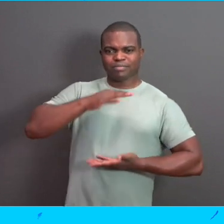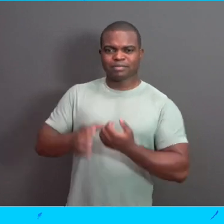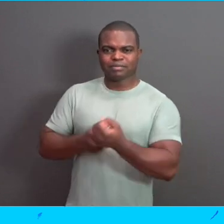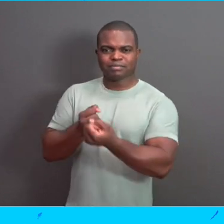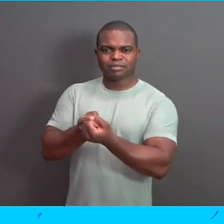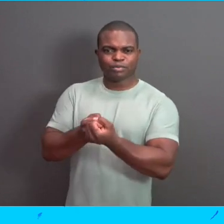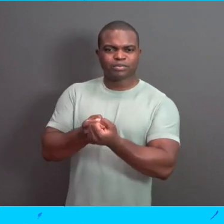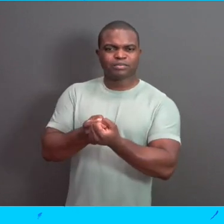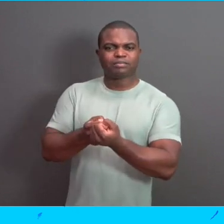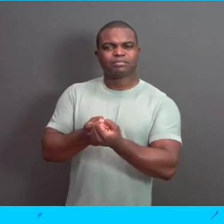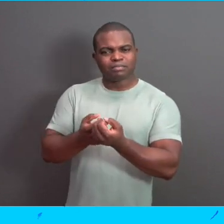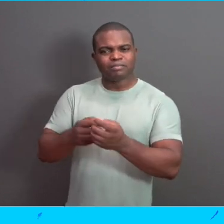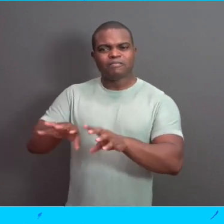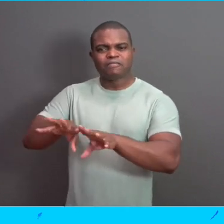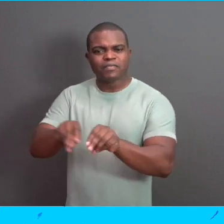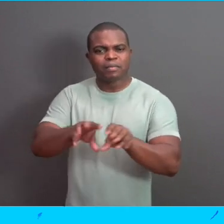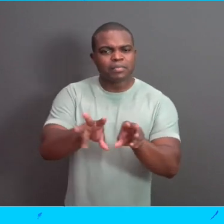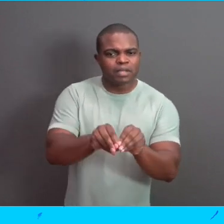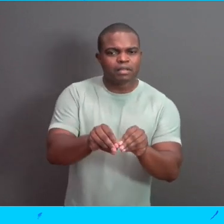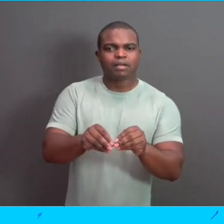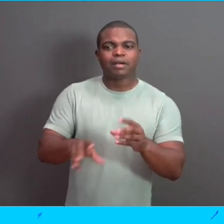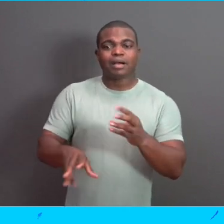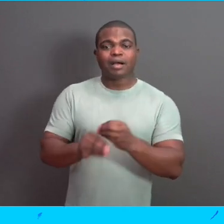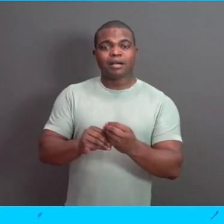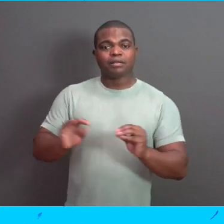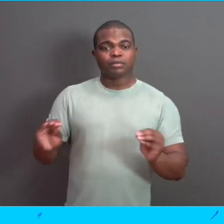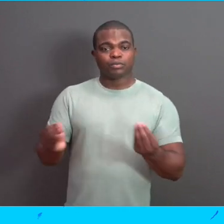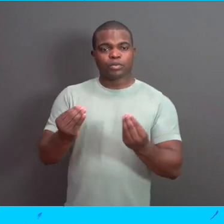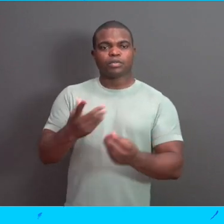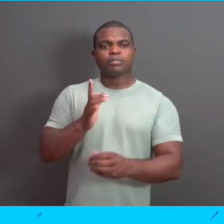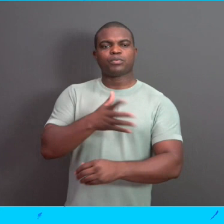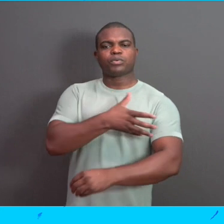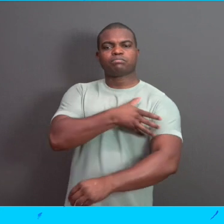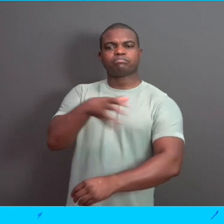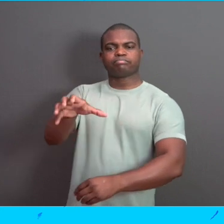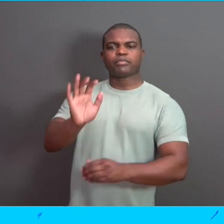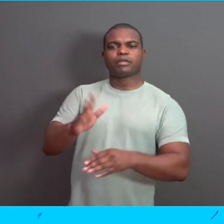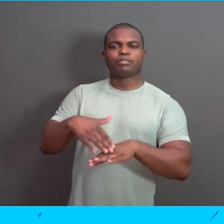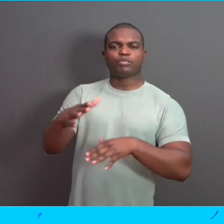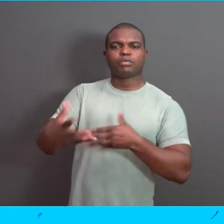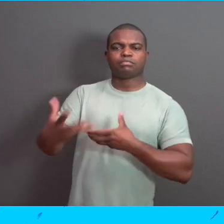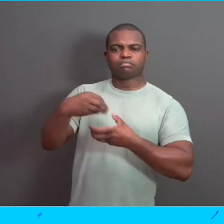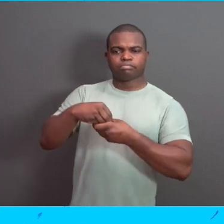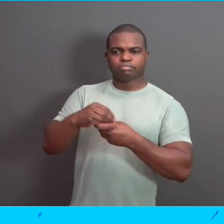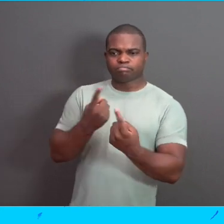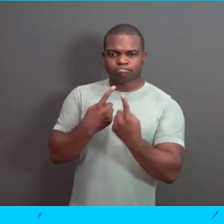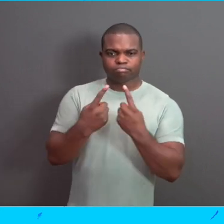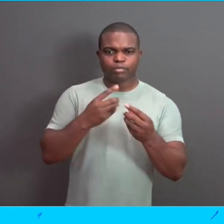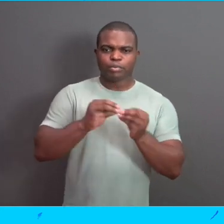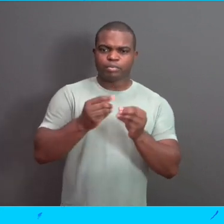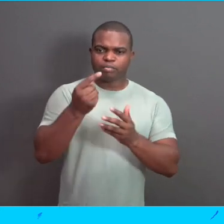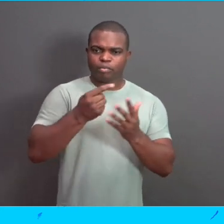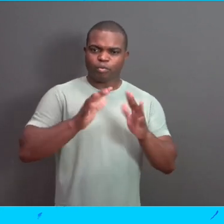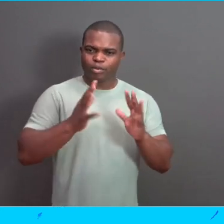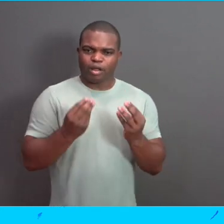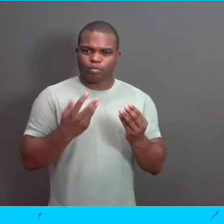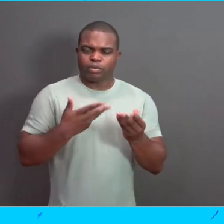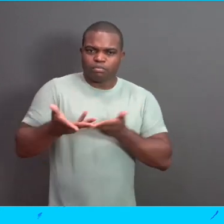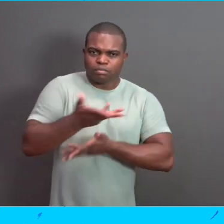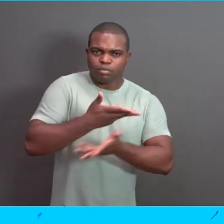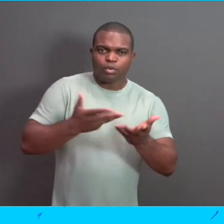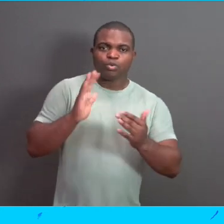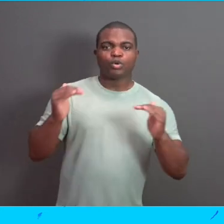jeunes à s'engager à l'éducation complexe du monde. Il ne faut pas attendre à ce que nous soyons des adultes